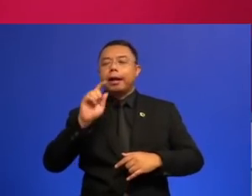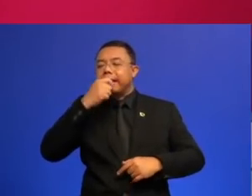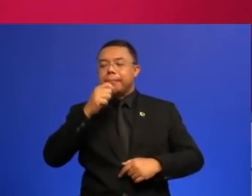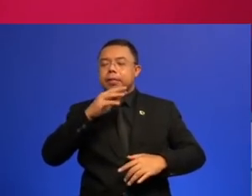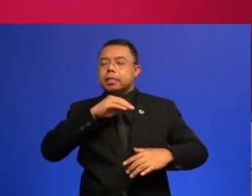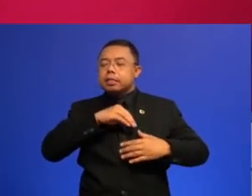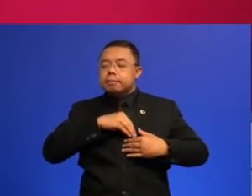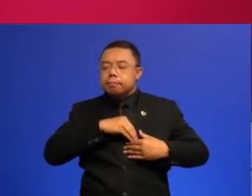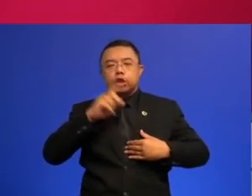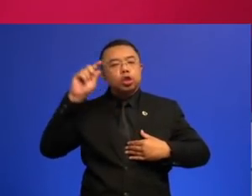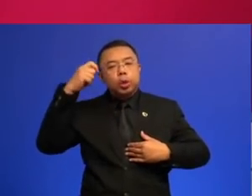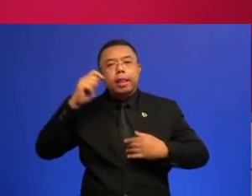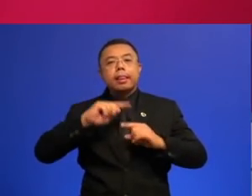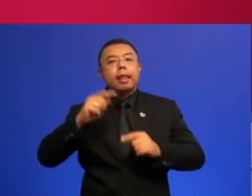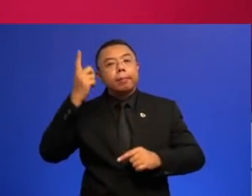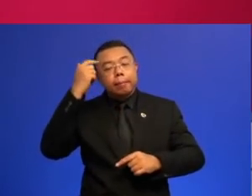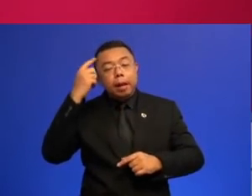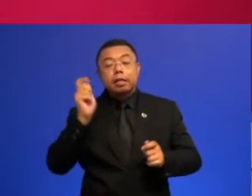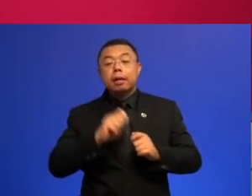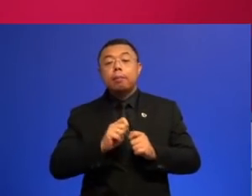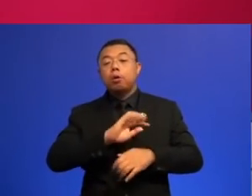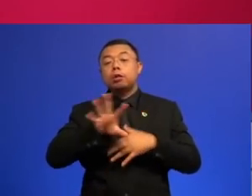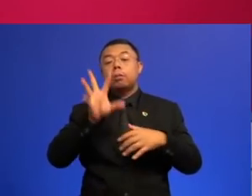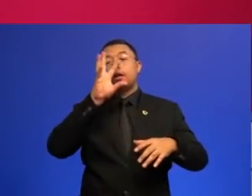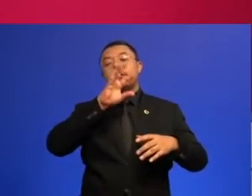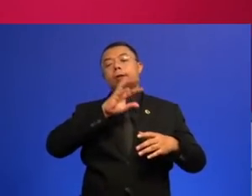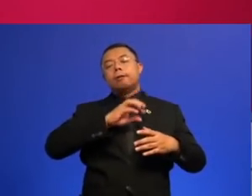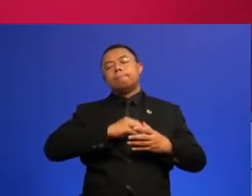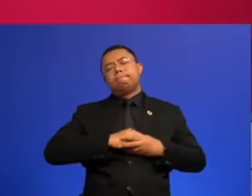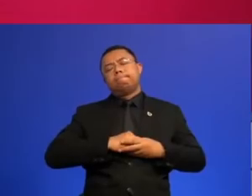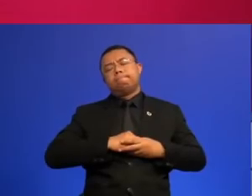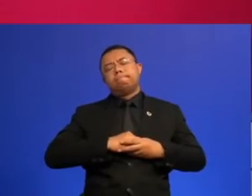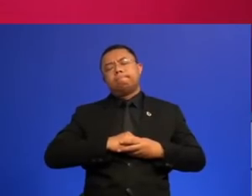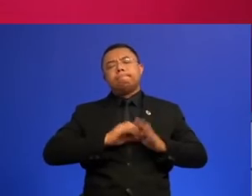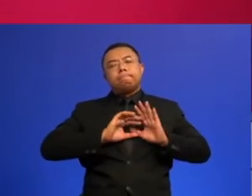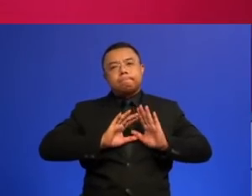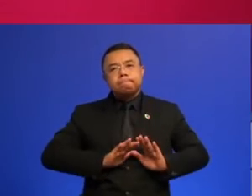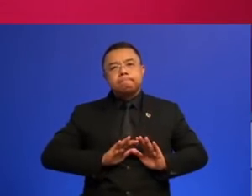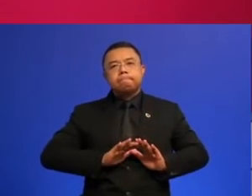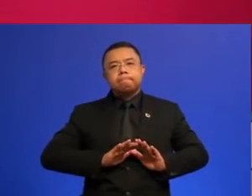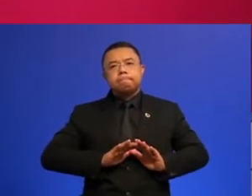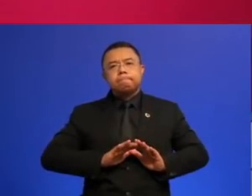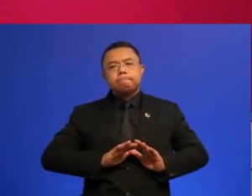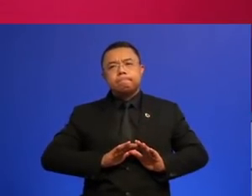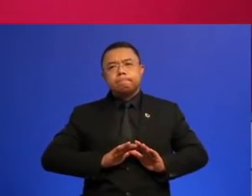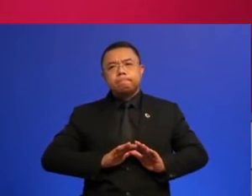nyimpan. Tapi belajar meledakkan sesuatu di dalam.